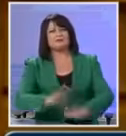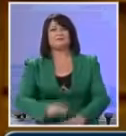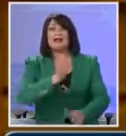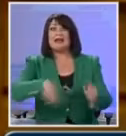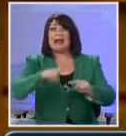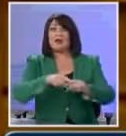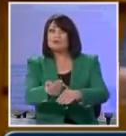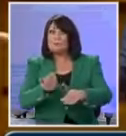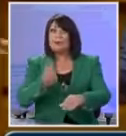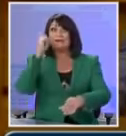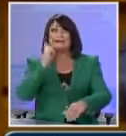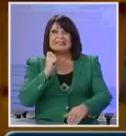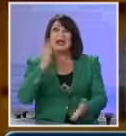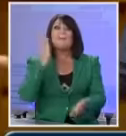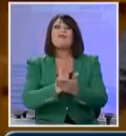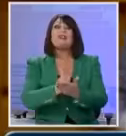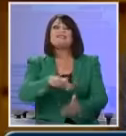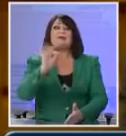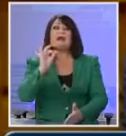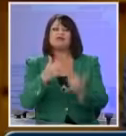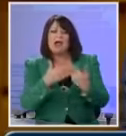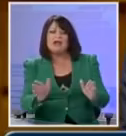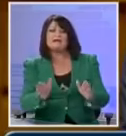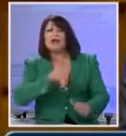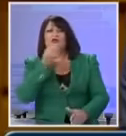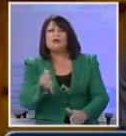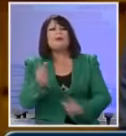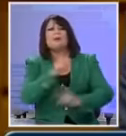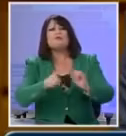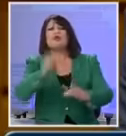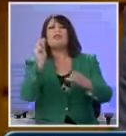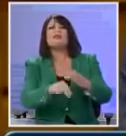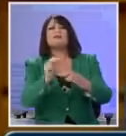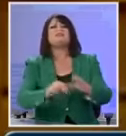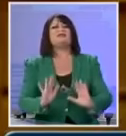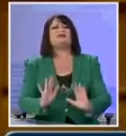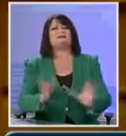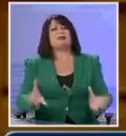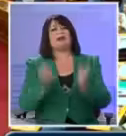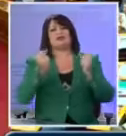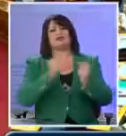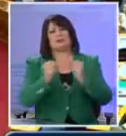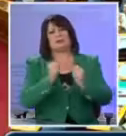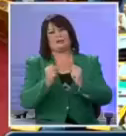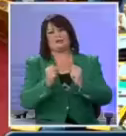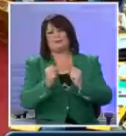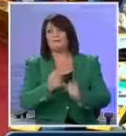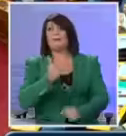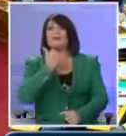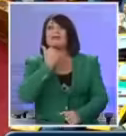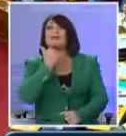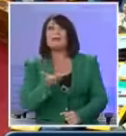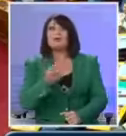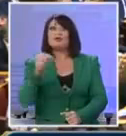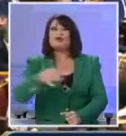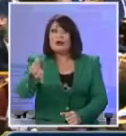γνωρίζει όλα και να επιλέγει με ανοιχτά χαρτιά ποιον θα στηρίξει και να βγάλει τη χώρα από την κρίση δεν μπορείτε λοιπόν εσείς